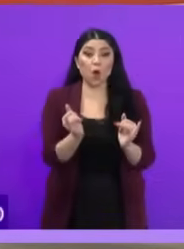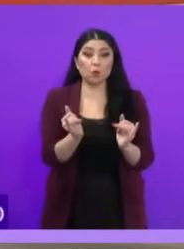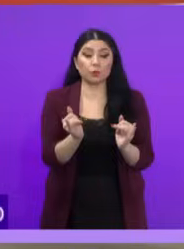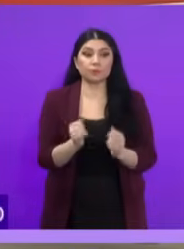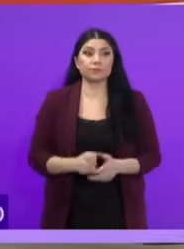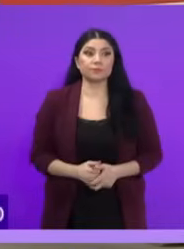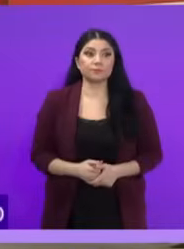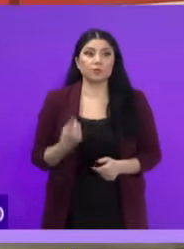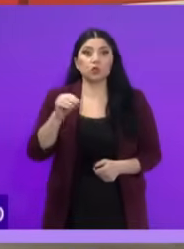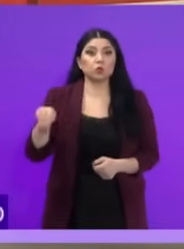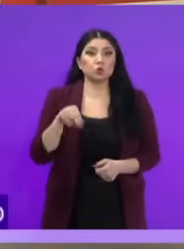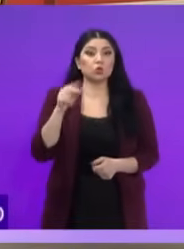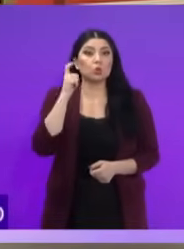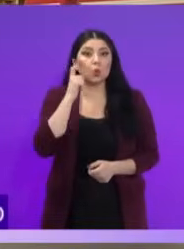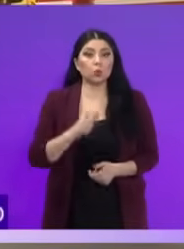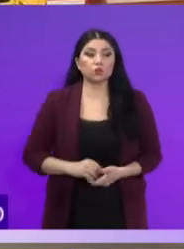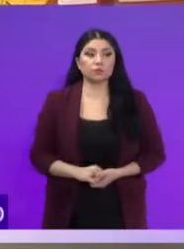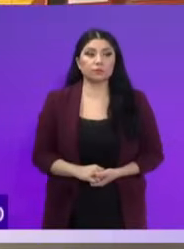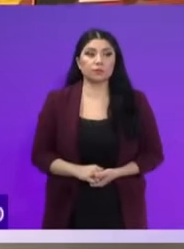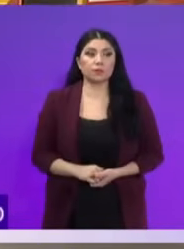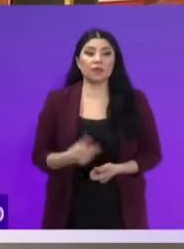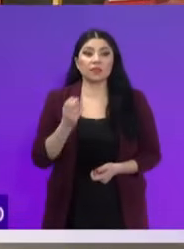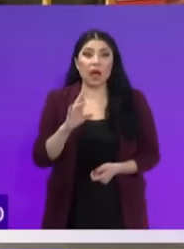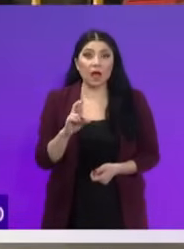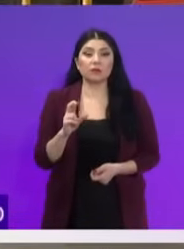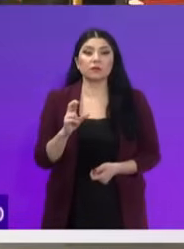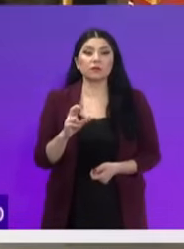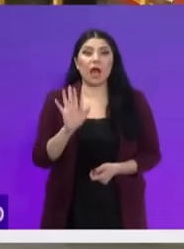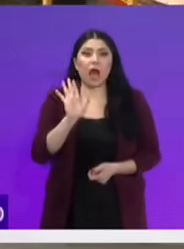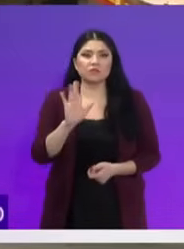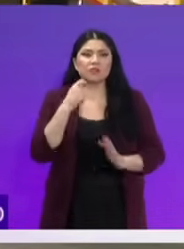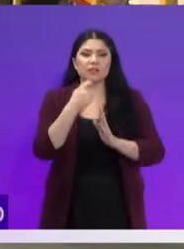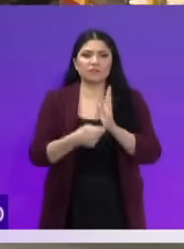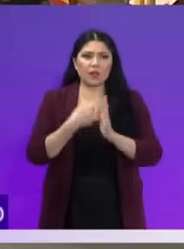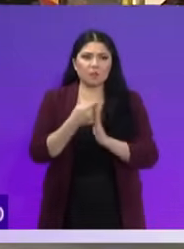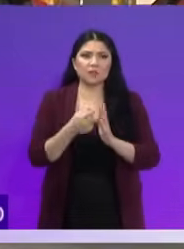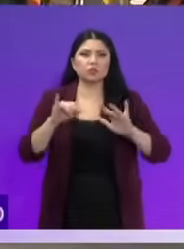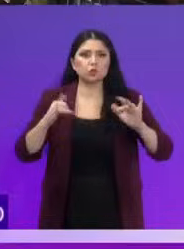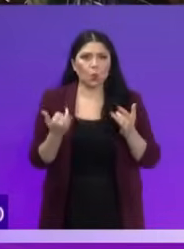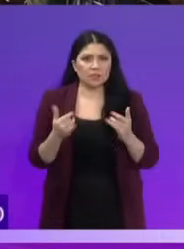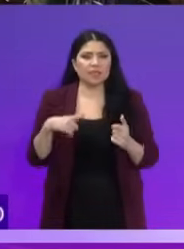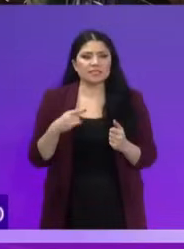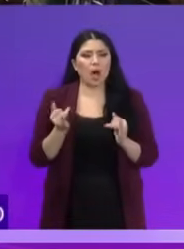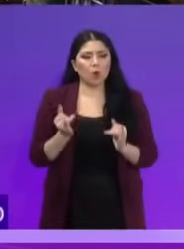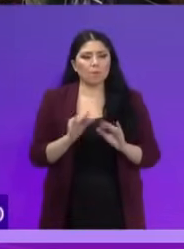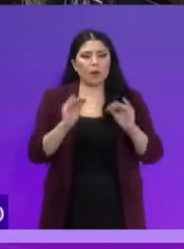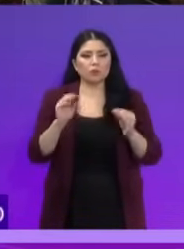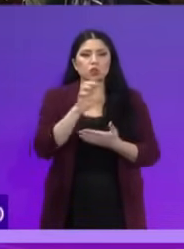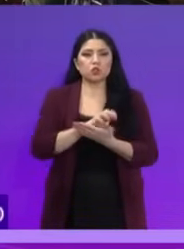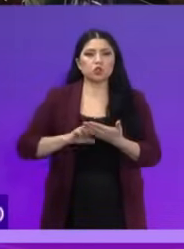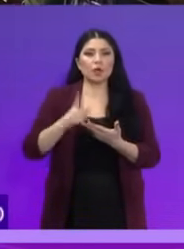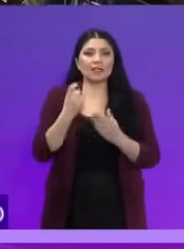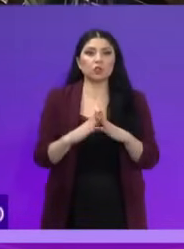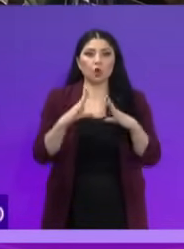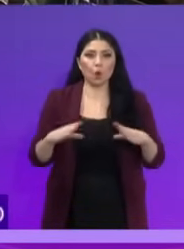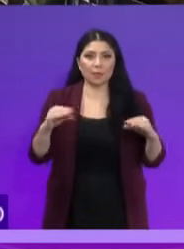din județul Cluj, dar vă spuneam că astfel de imagini există în acest moment în mai multe zone din